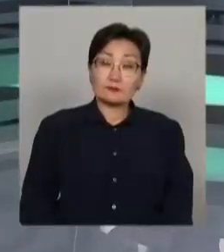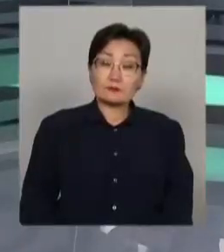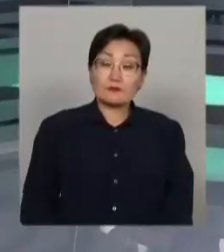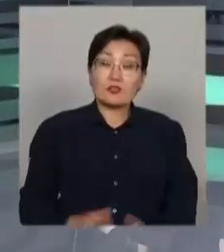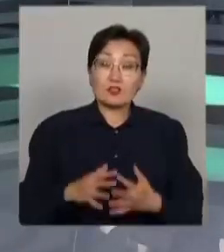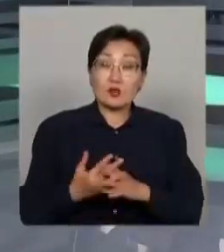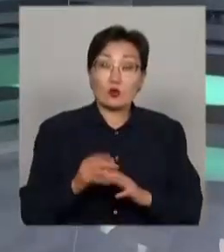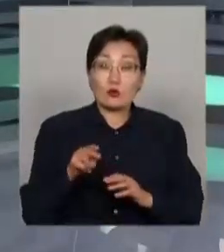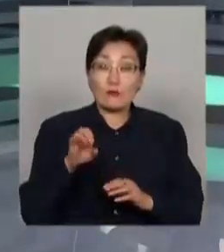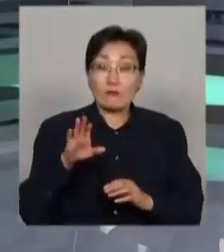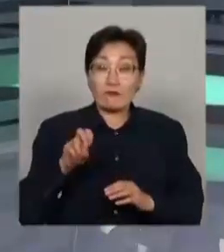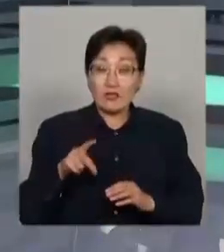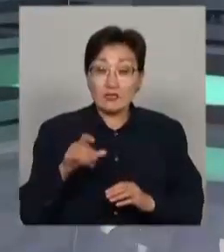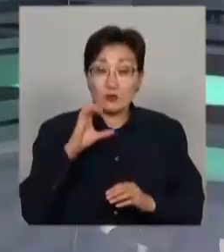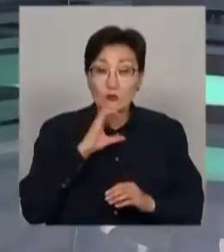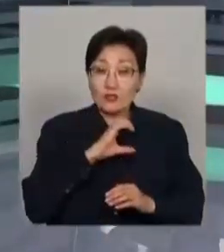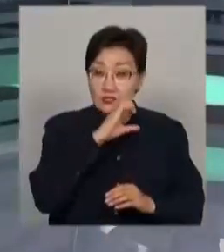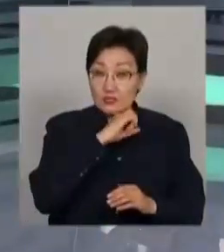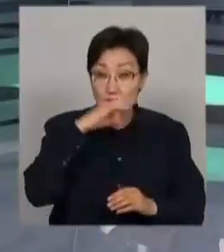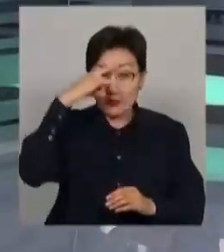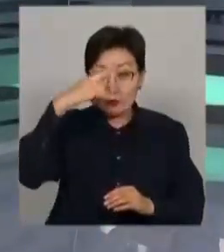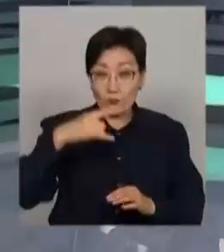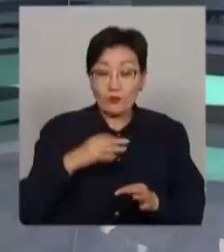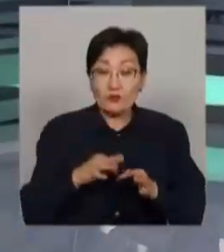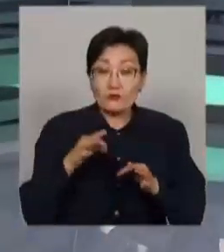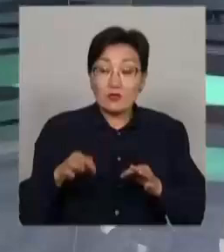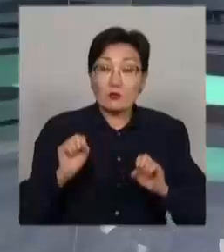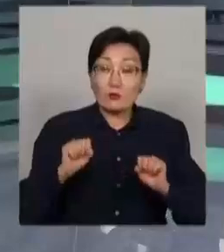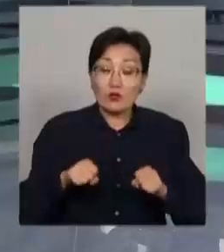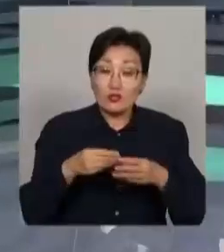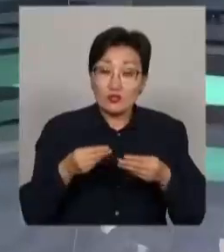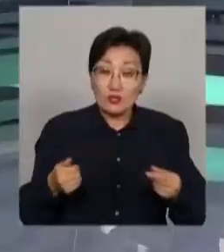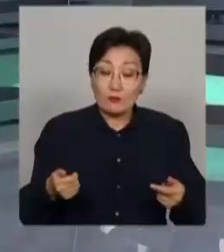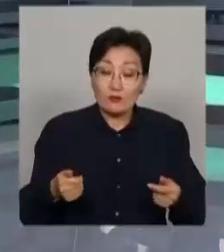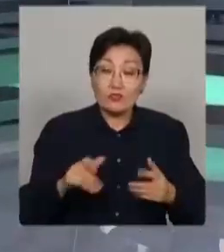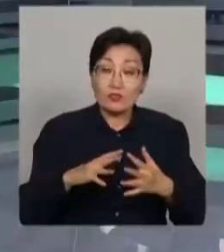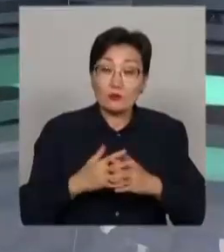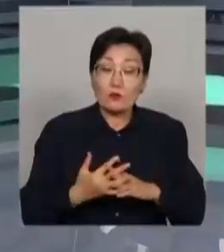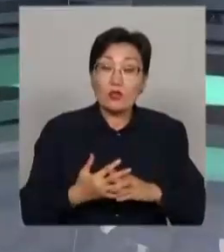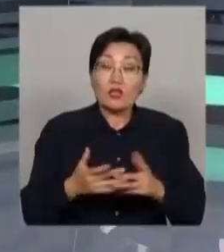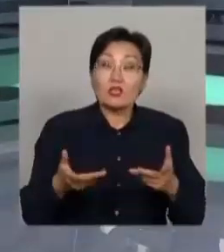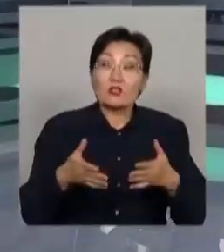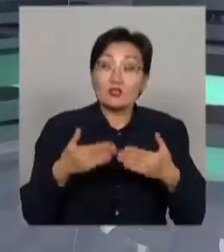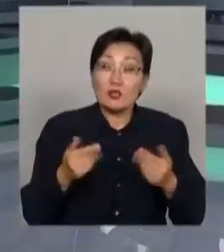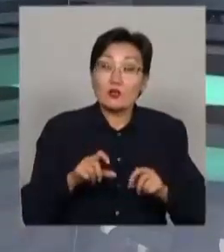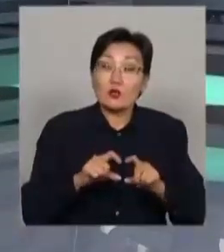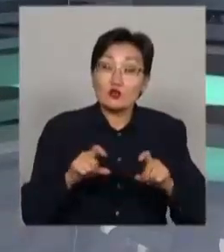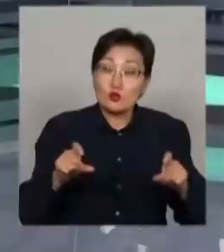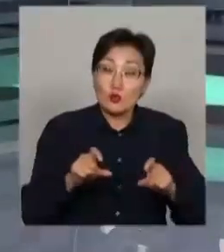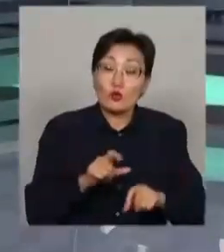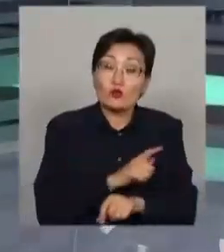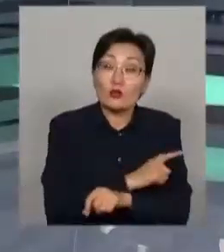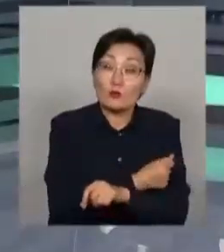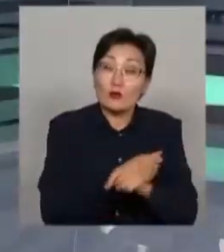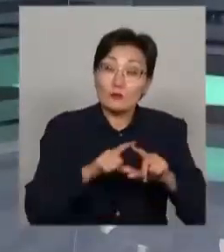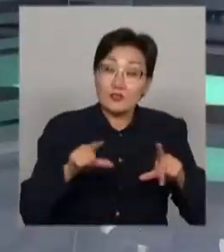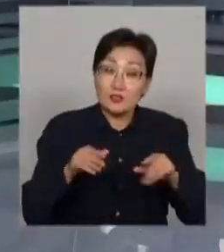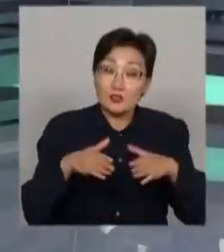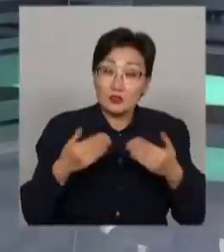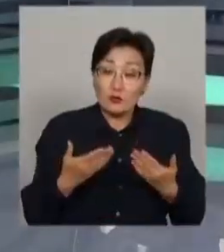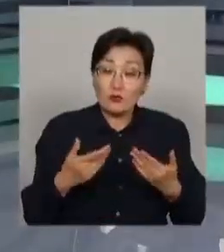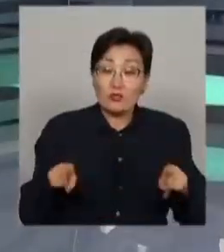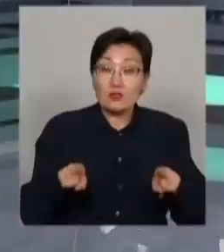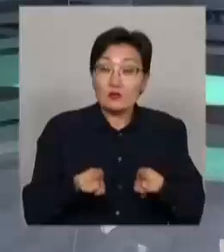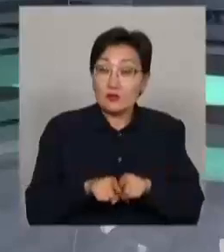Село Коваль в Северо-Казахстанской области на грани исчезновения. В деревне нет аптек, школ, больниц и даже магазинов. И